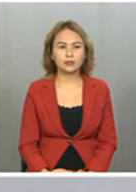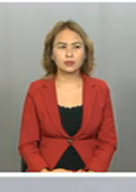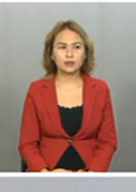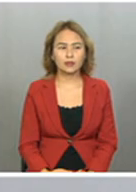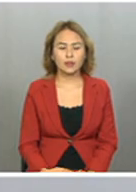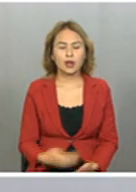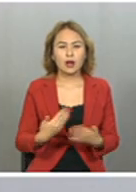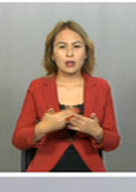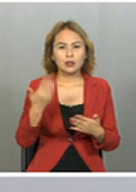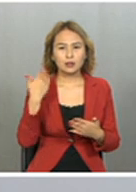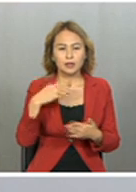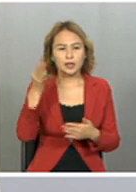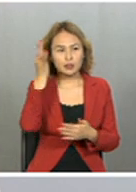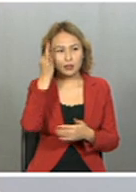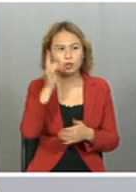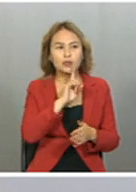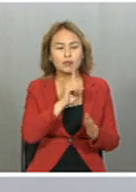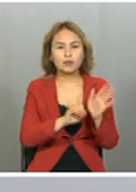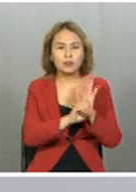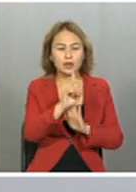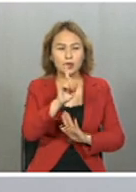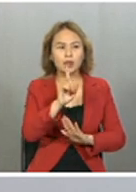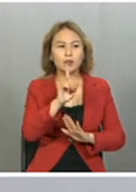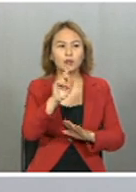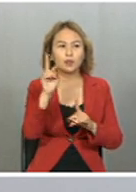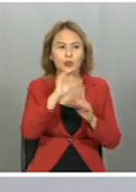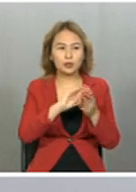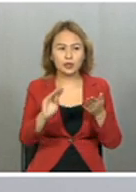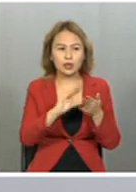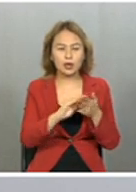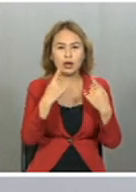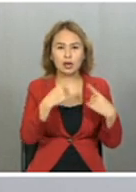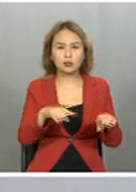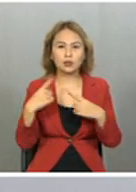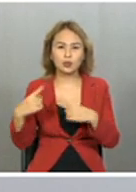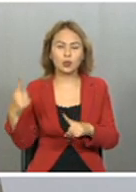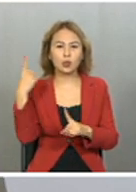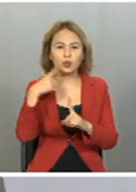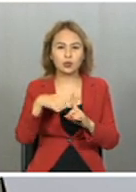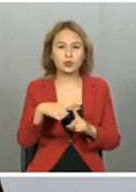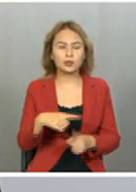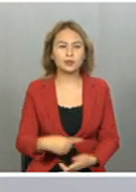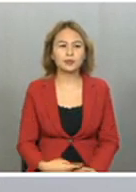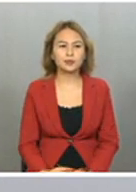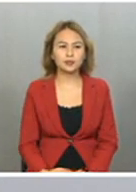Алдымен еске түсіріп алайық. Бөлімдері әртүрлі бөлшектерді қосу.